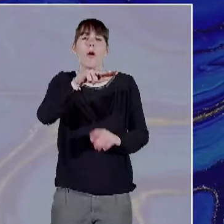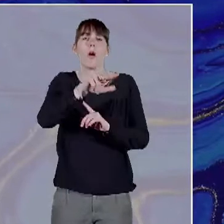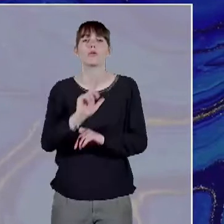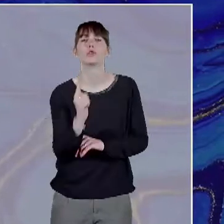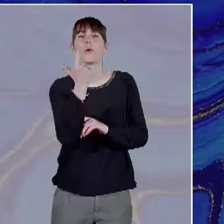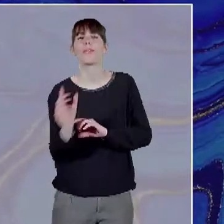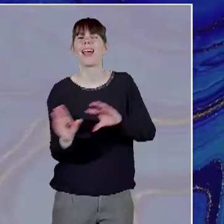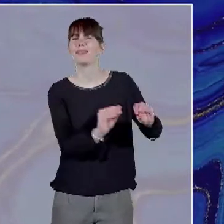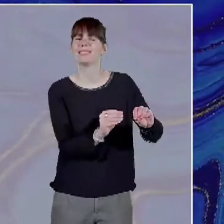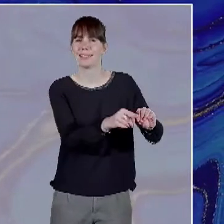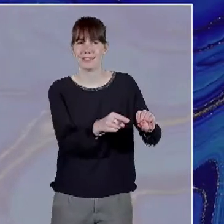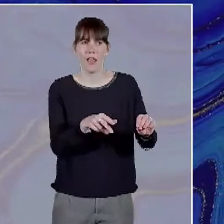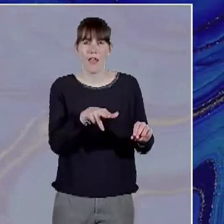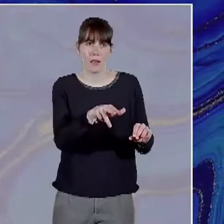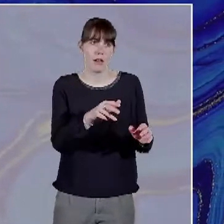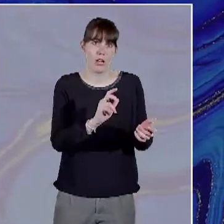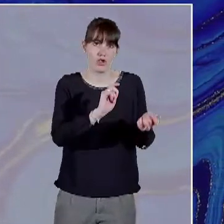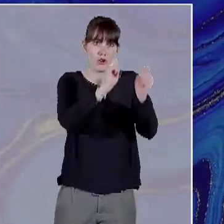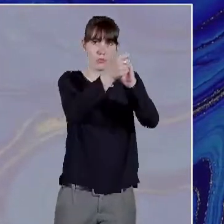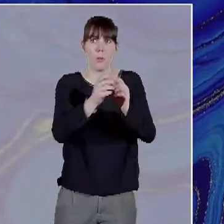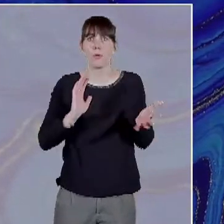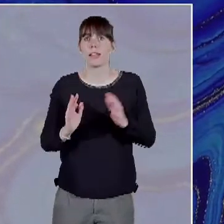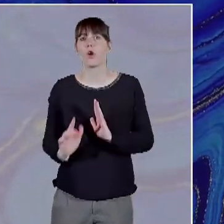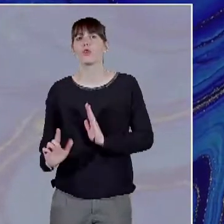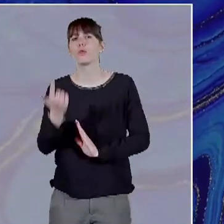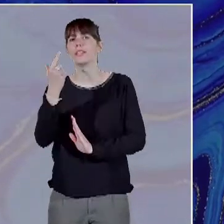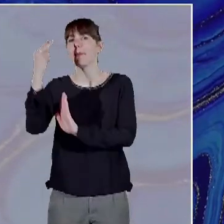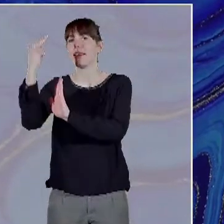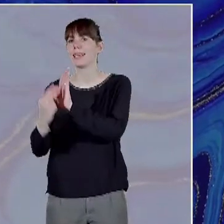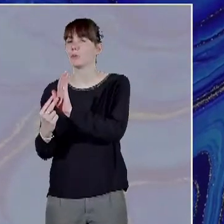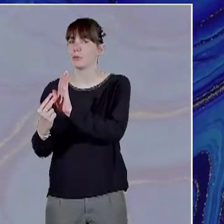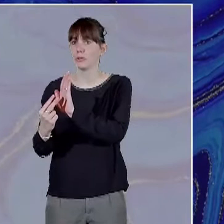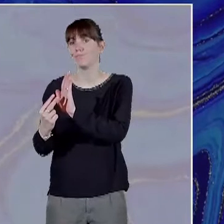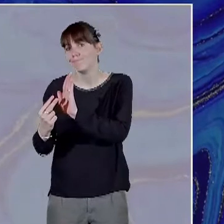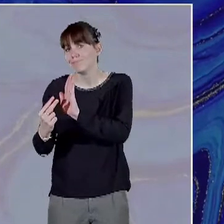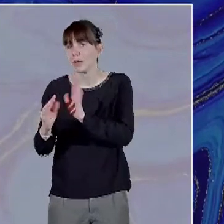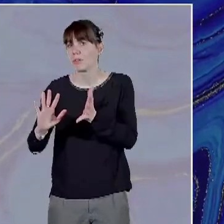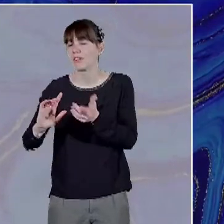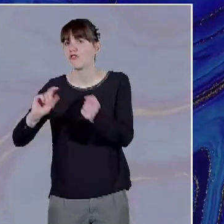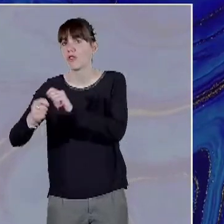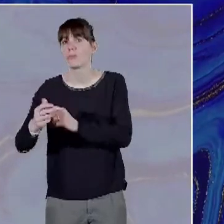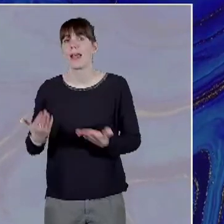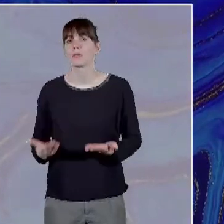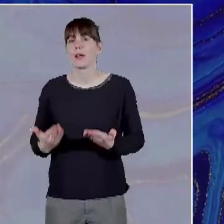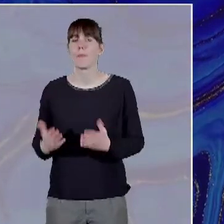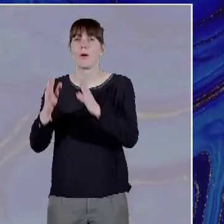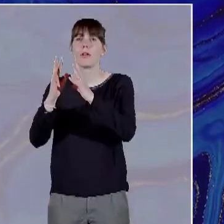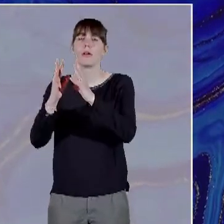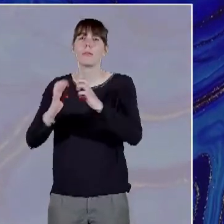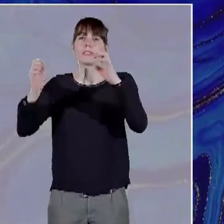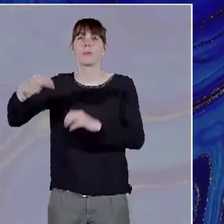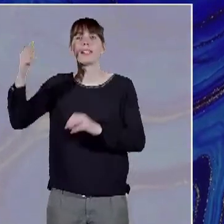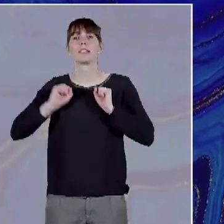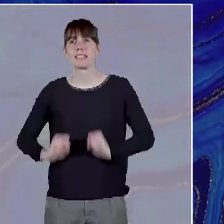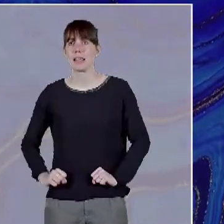j'espère que ça va changer en deuxième lecture, mais pour l'instant... Le Parlement n'a pas repris cette proposition, qui serait aussi une grosse proposition sociale.